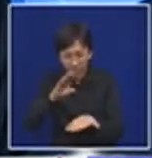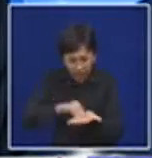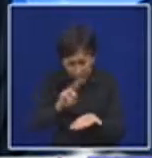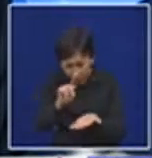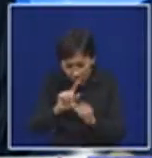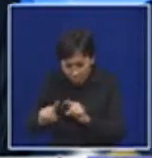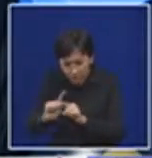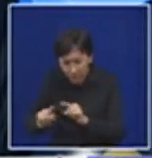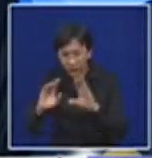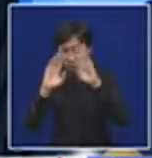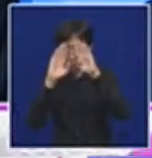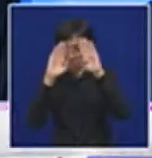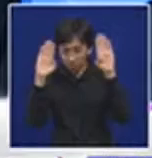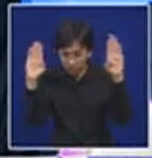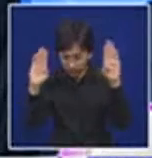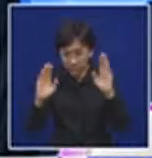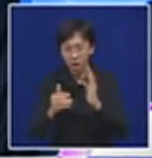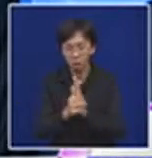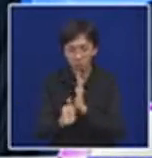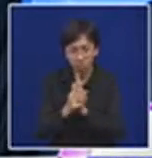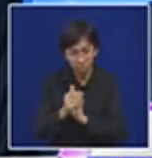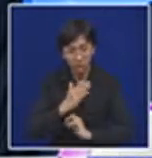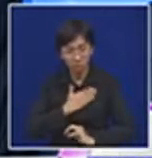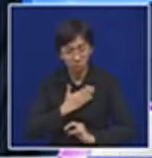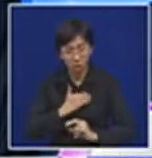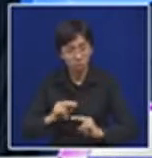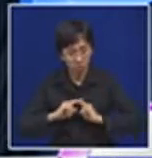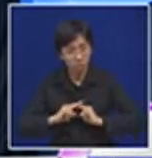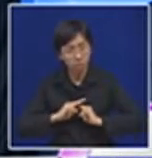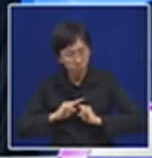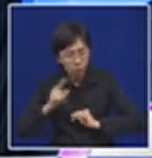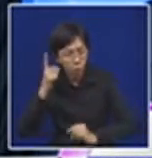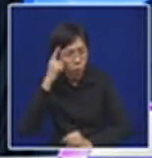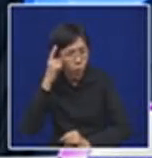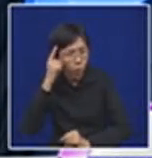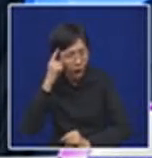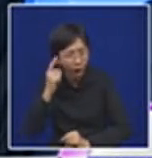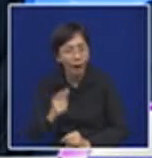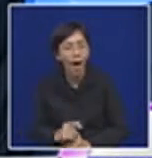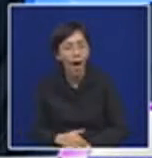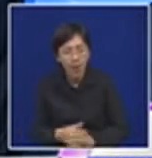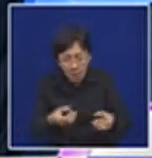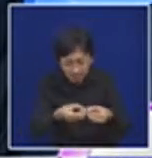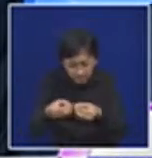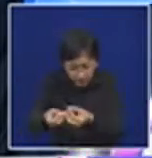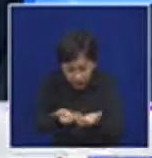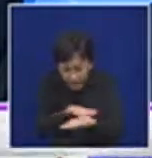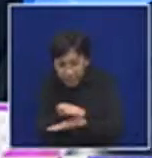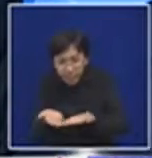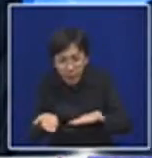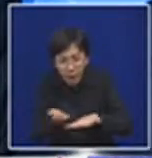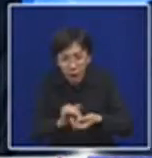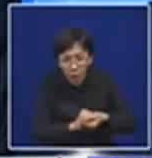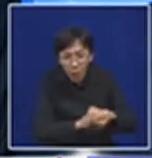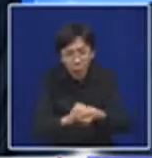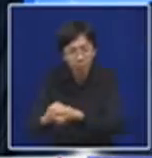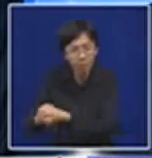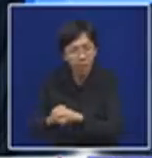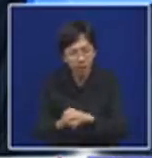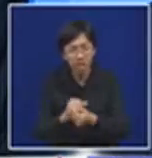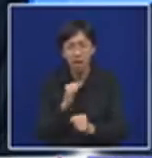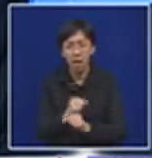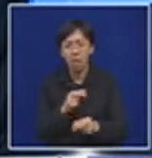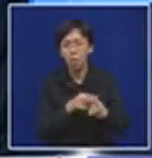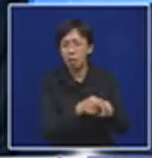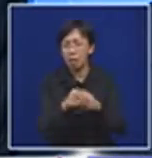นะเอาประสบการณ์เอาความสามารถที่ตัวเองมีอยู่ตรงนี้นะครับเข้ามารวมกันนะฮะรวมกันเนี่ยมันดีกว่าต่างค